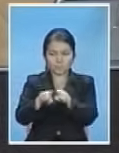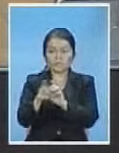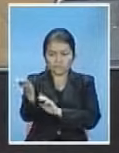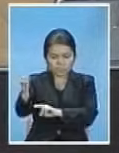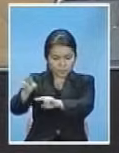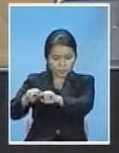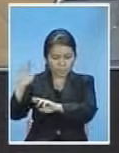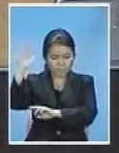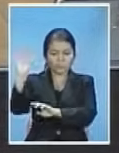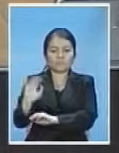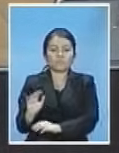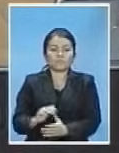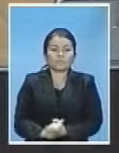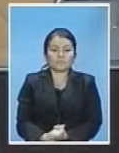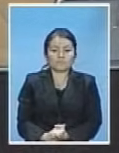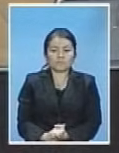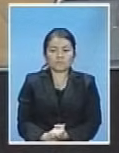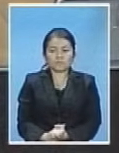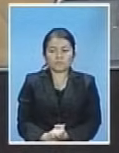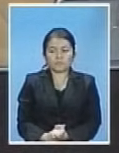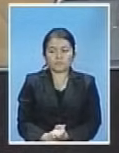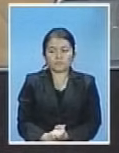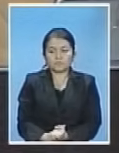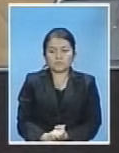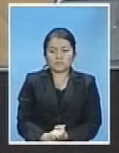ครับ ท่านประธานครับ